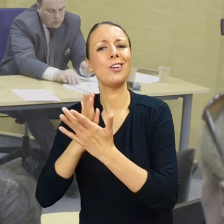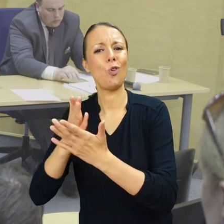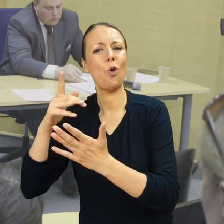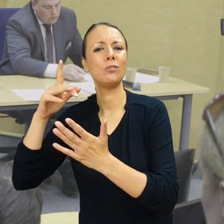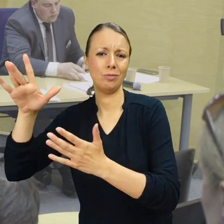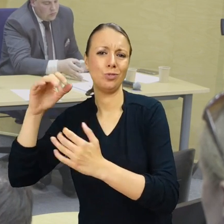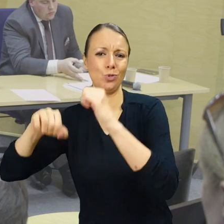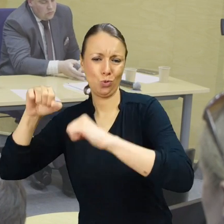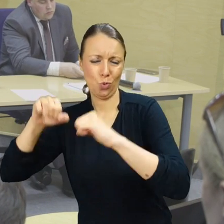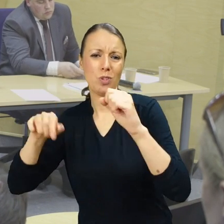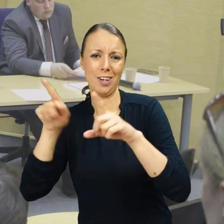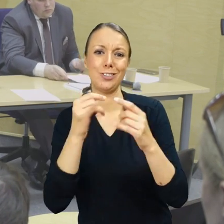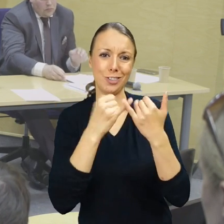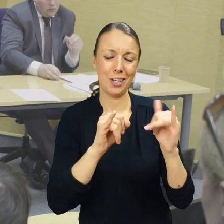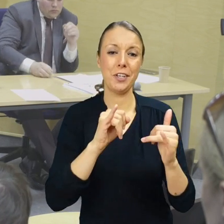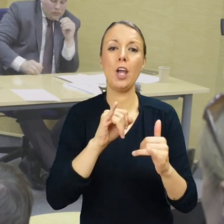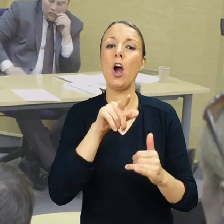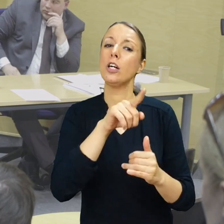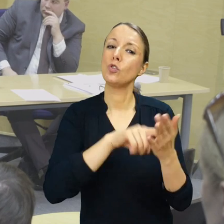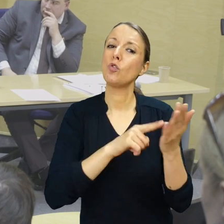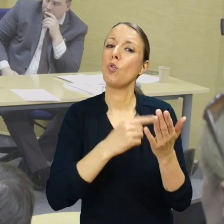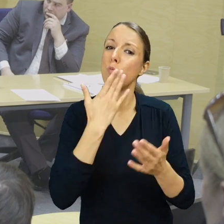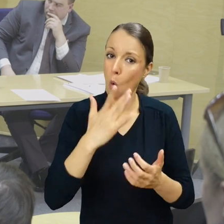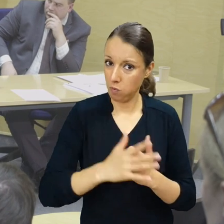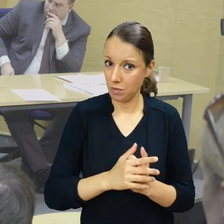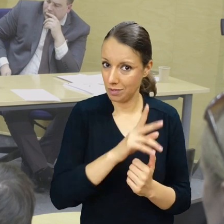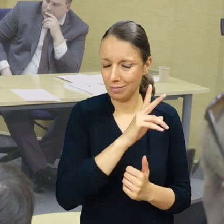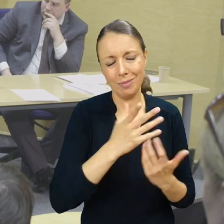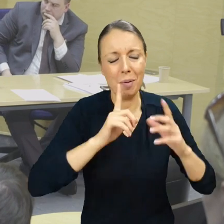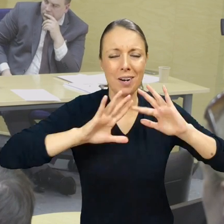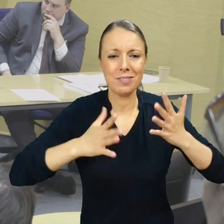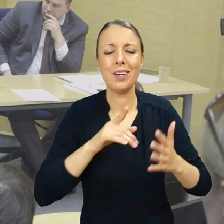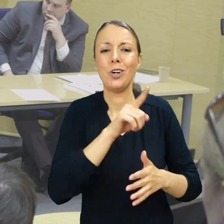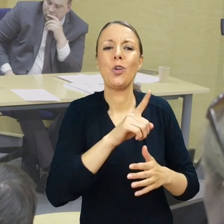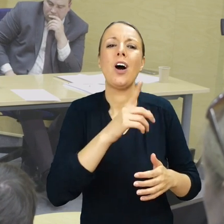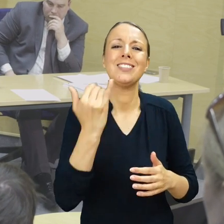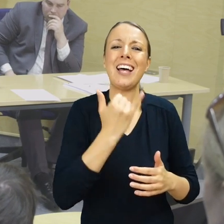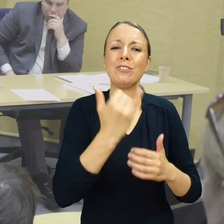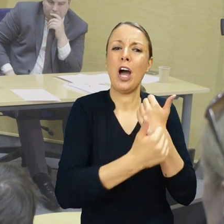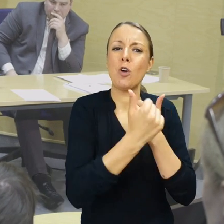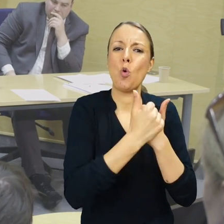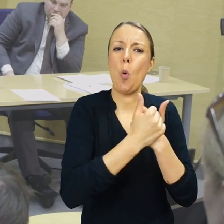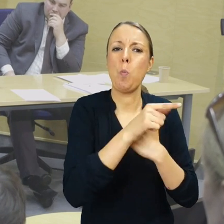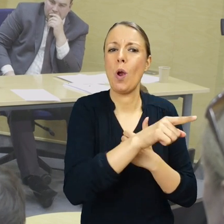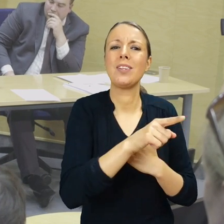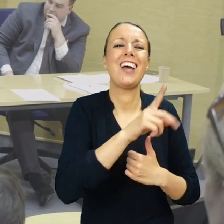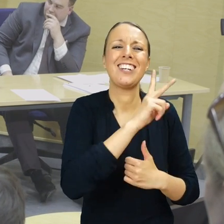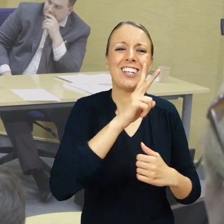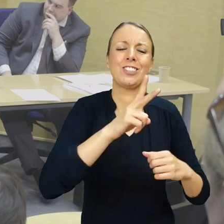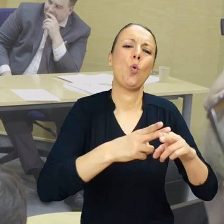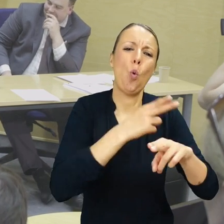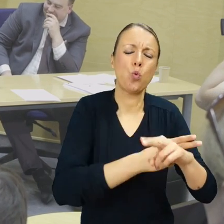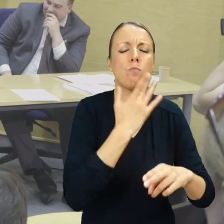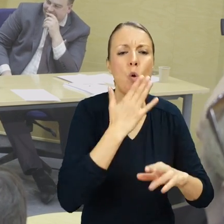używają nieśmiertelnego argumentu każdej administracji publicznej, nie tylko polskiej. Czas, koszty,